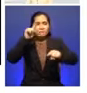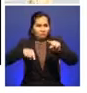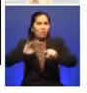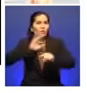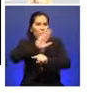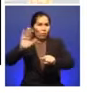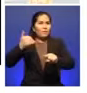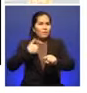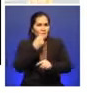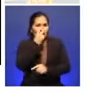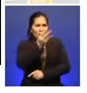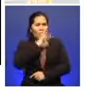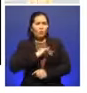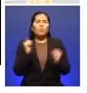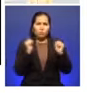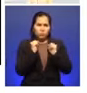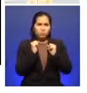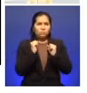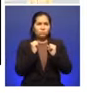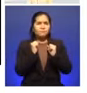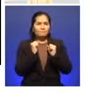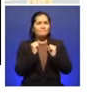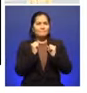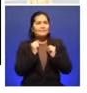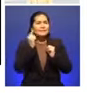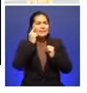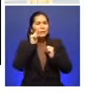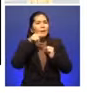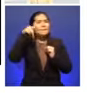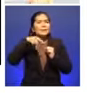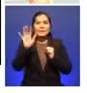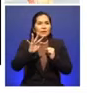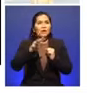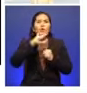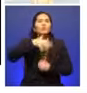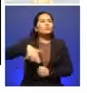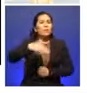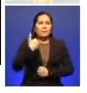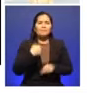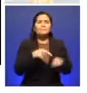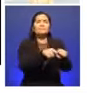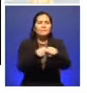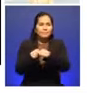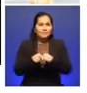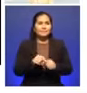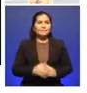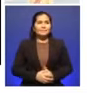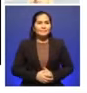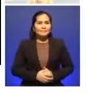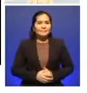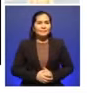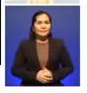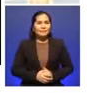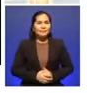ฉะนั้นความน่ากลัวของเรือนจำเนี่ยเป็นเรื่องที่ไม่ใช่เป็นเรื่องพิเศษนะคะเป็นเรื่องทั่วๆไปทีนี้ไอ้ความน่